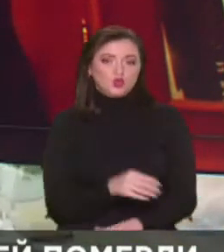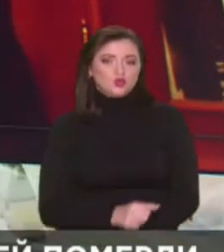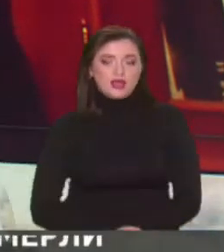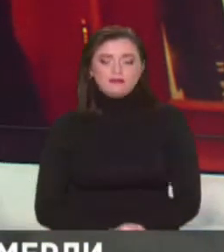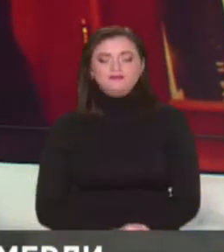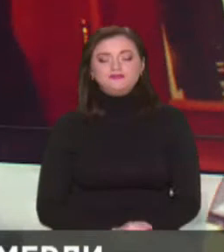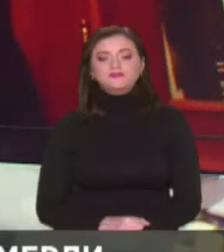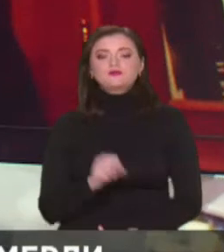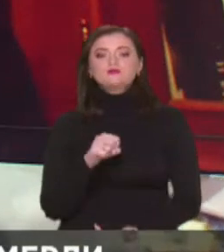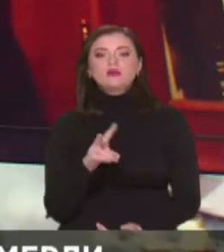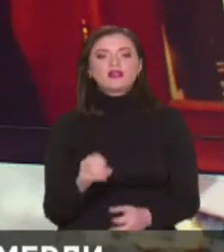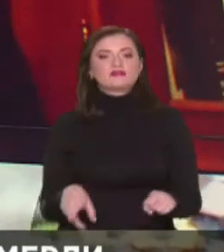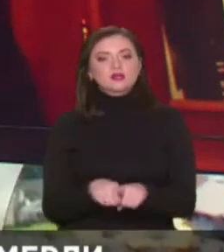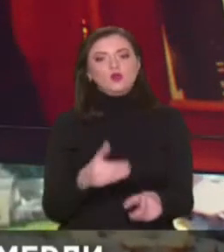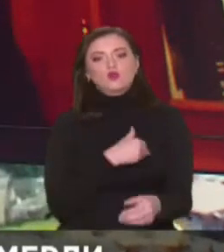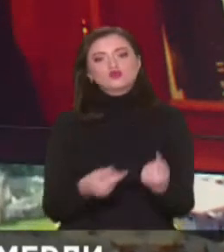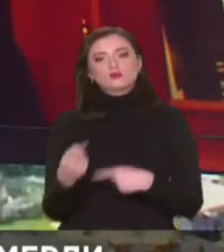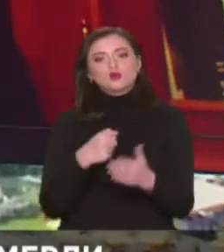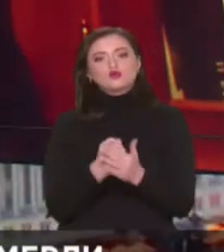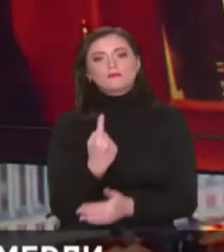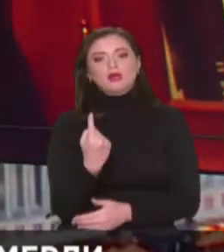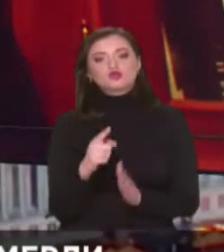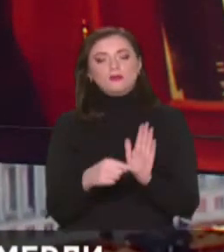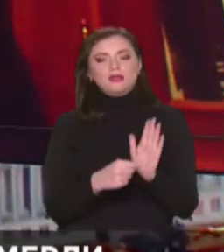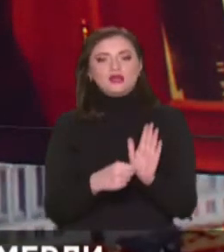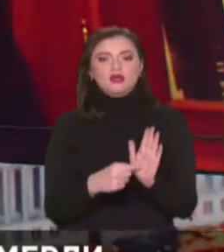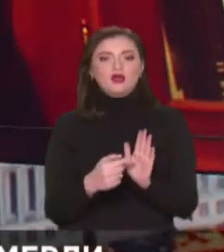Тобто, але все-таки хочу повернутися до першого питання. Стосовно